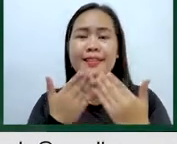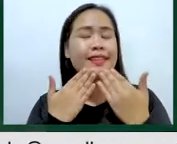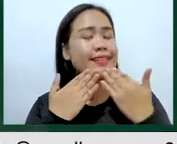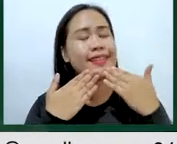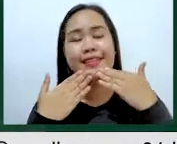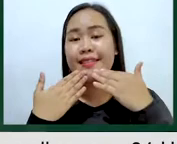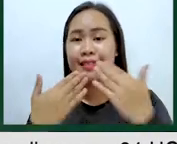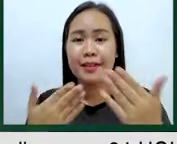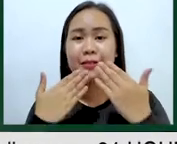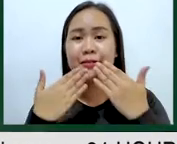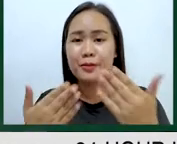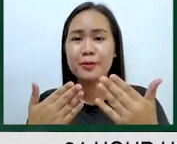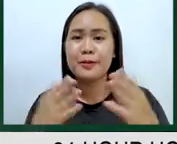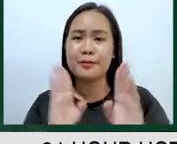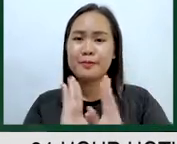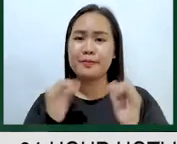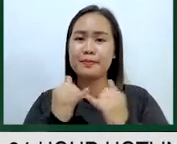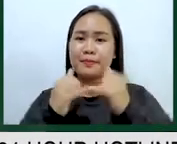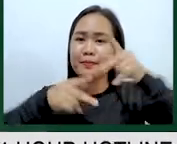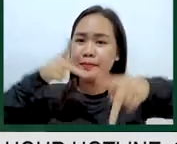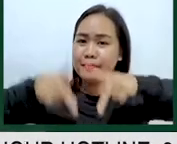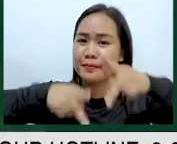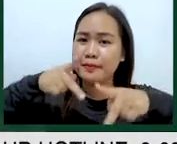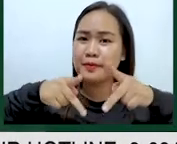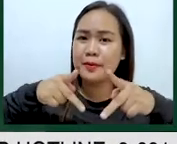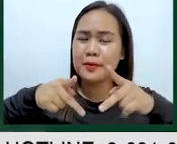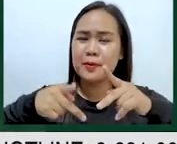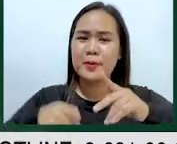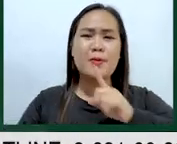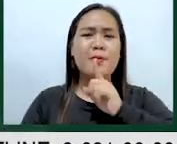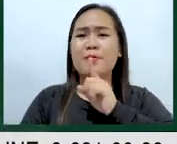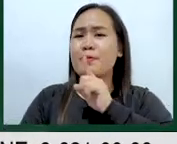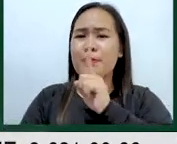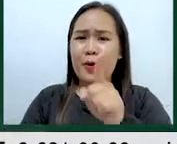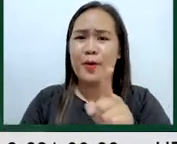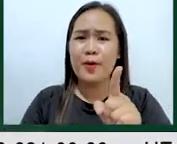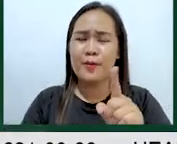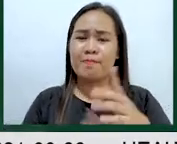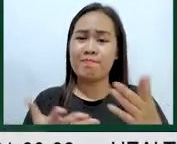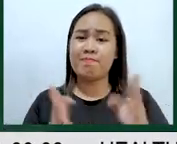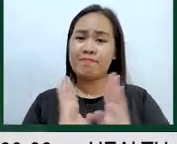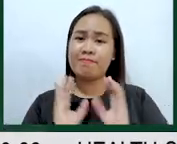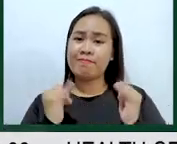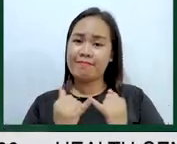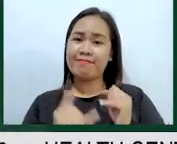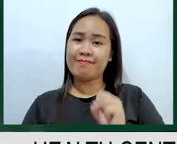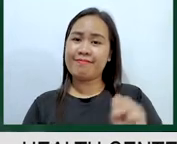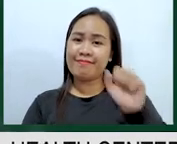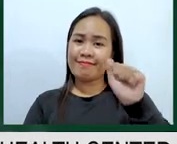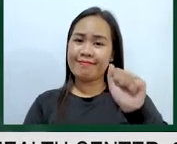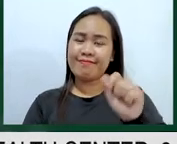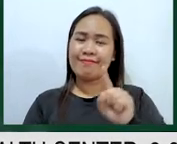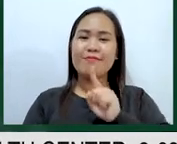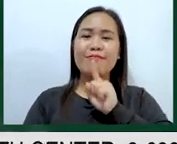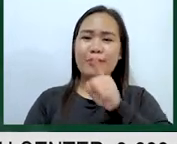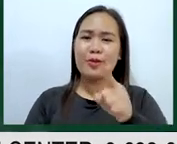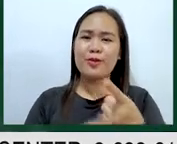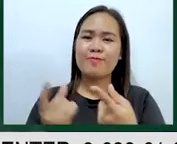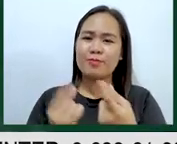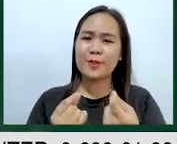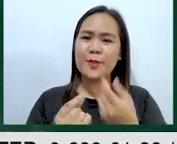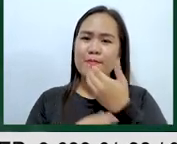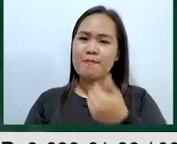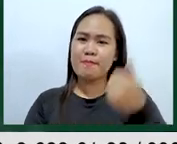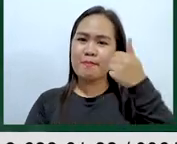ako ay nagpapasalamat sa ating mga kabarangay, no, and rest assured, no, that Barangay San Antonio will do its